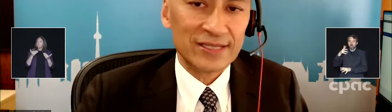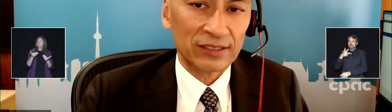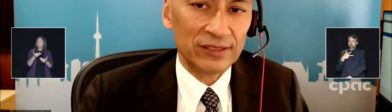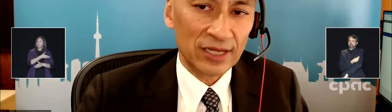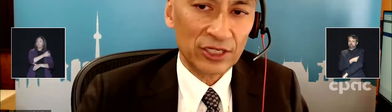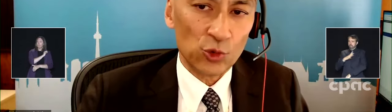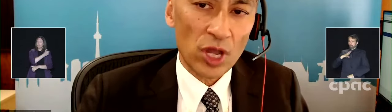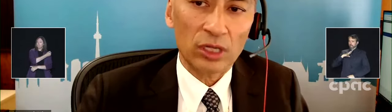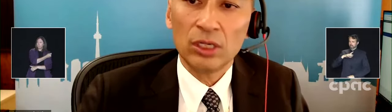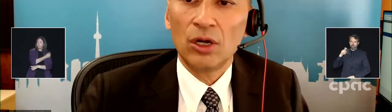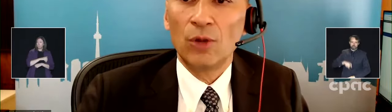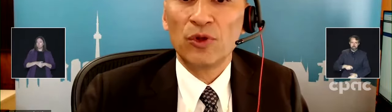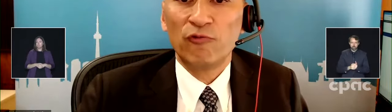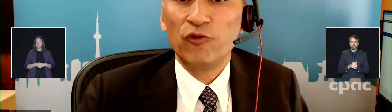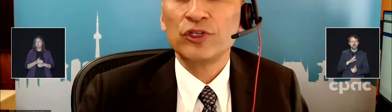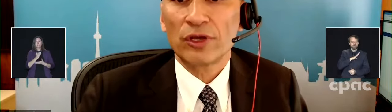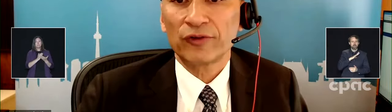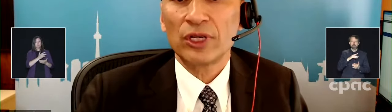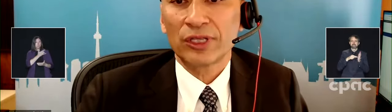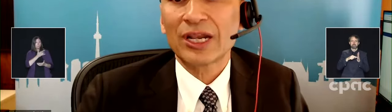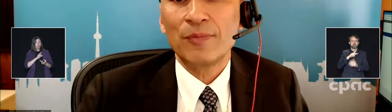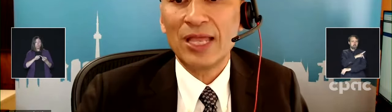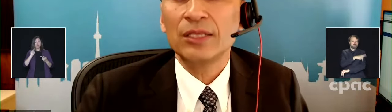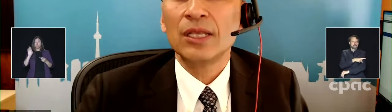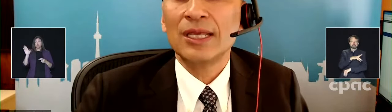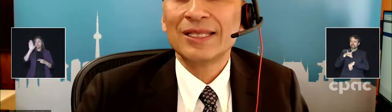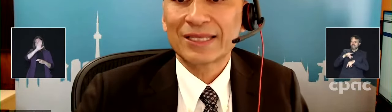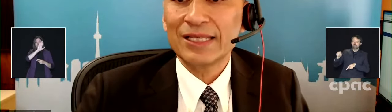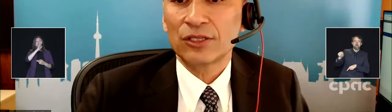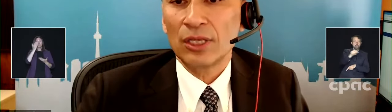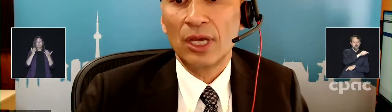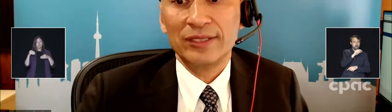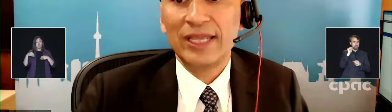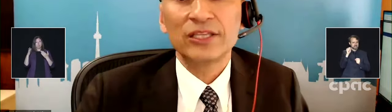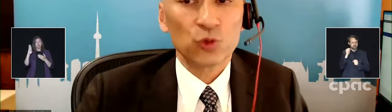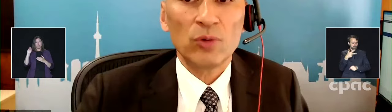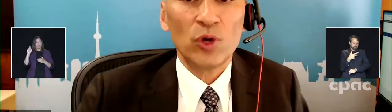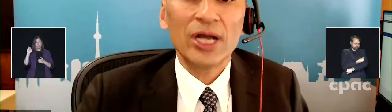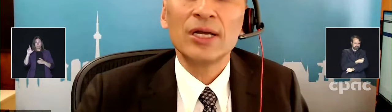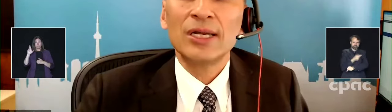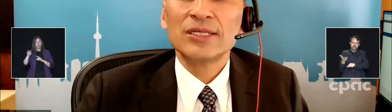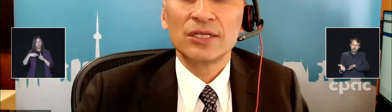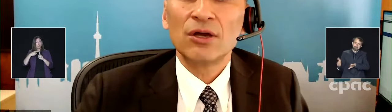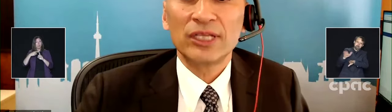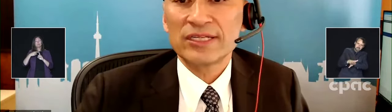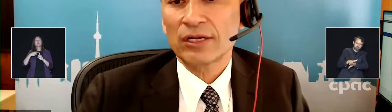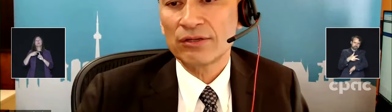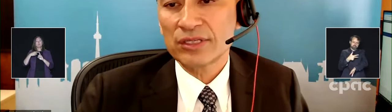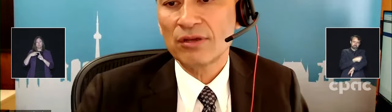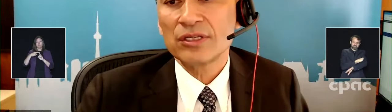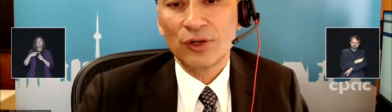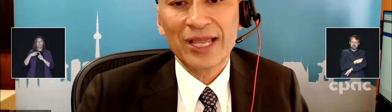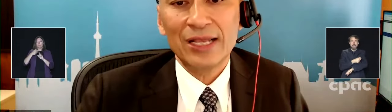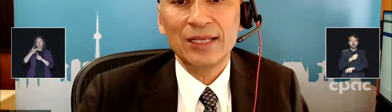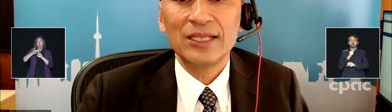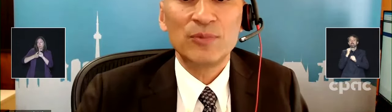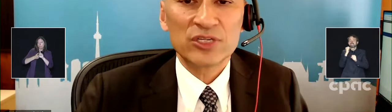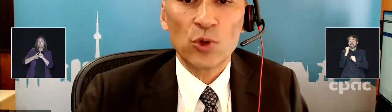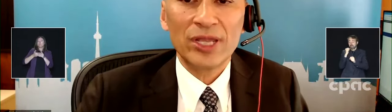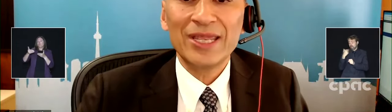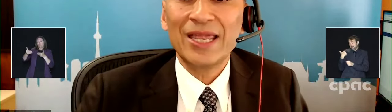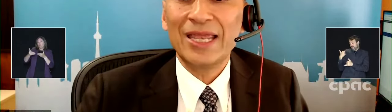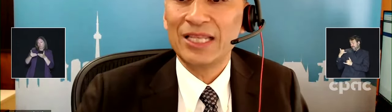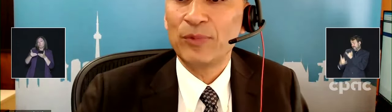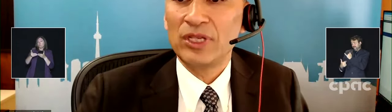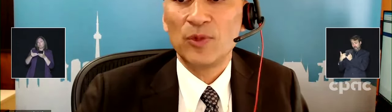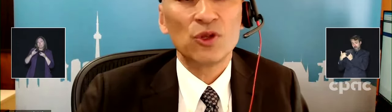provinces et certains territoires, on peut vous offrir un rappel dès trois mois selon les circonstances locales, les